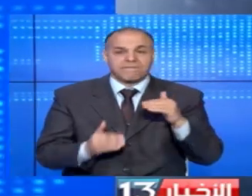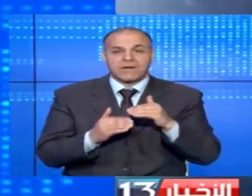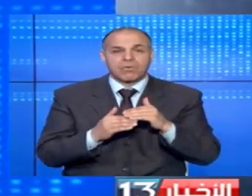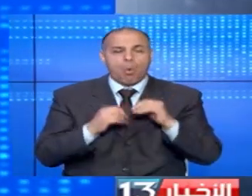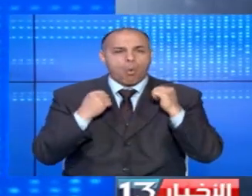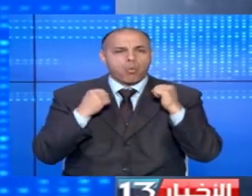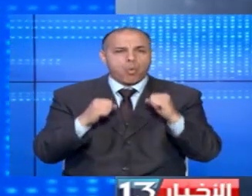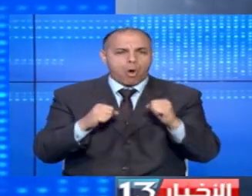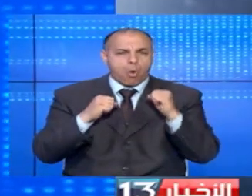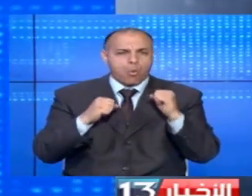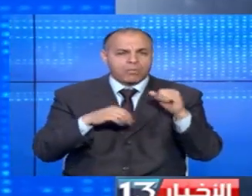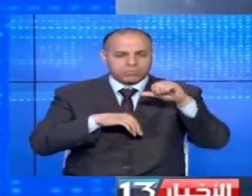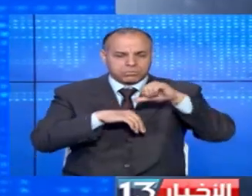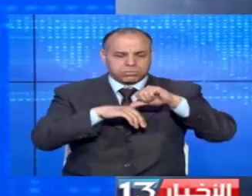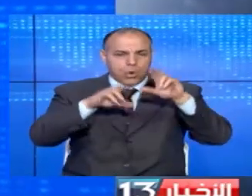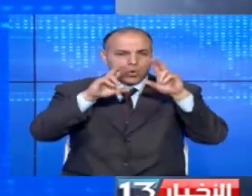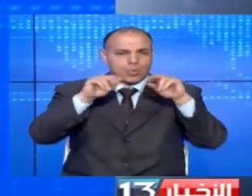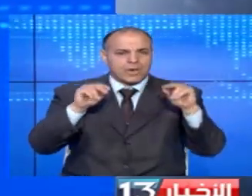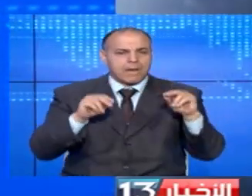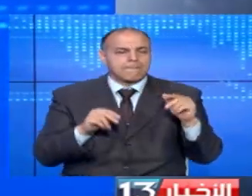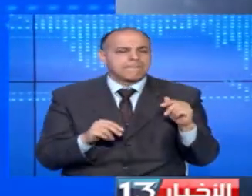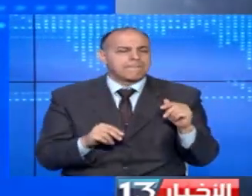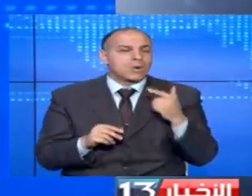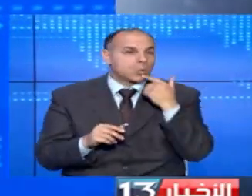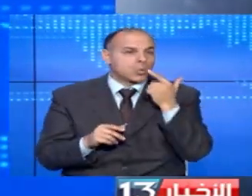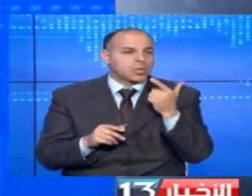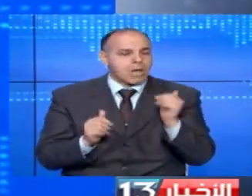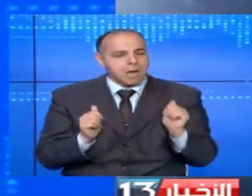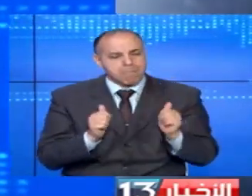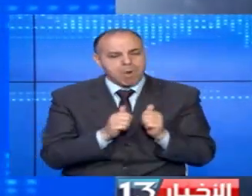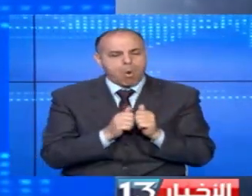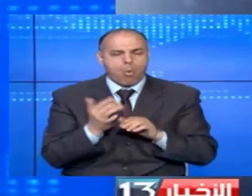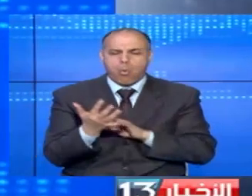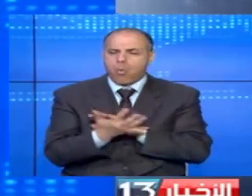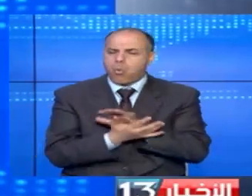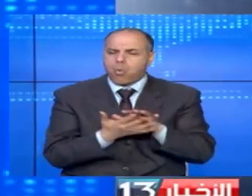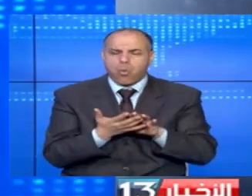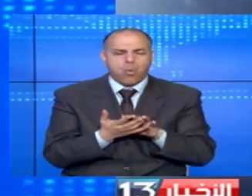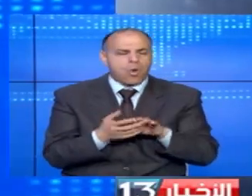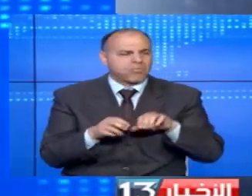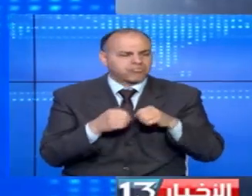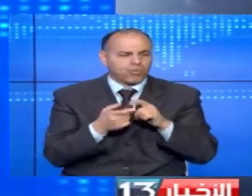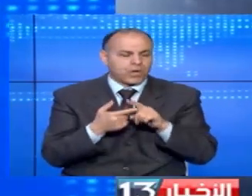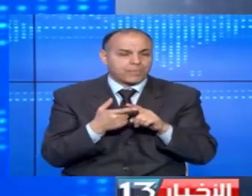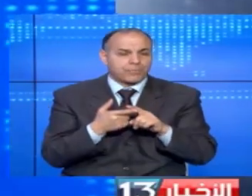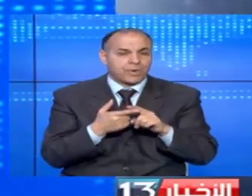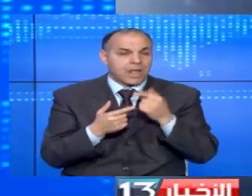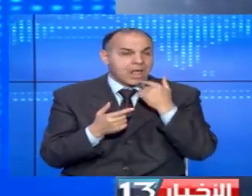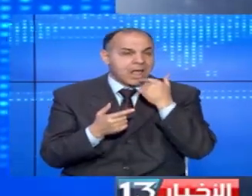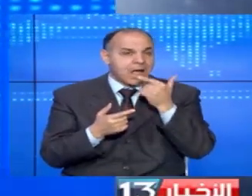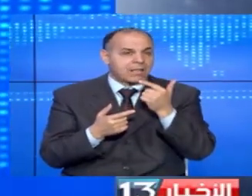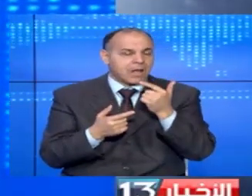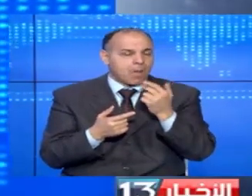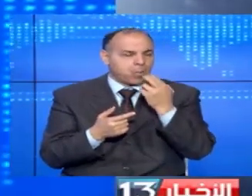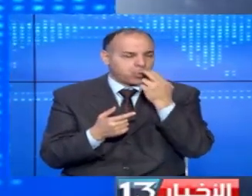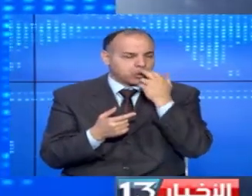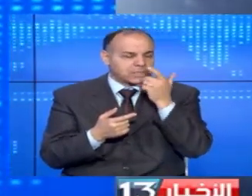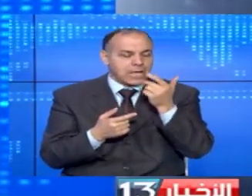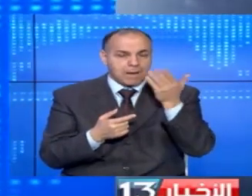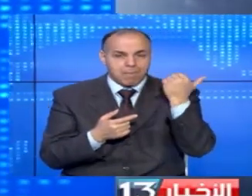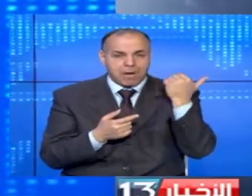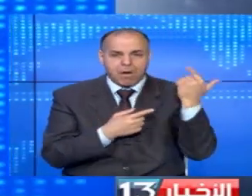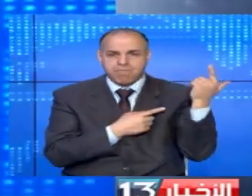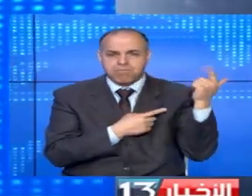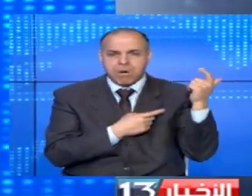احتجاجات في العاصمه اللبنانيه بيروت رافقتها اعمال عنف وشغب اطلقت خلالها قوات الامن اللبنانيه